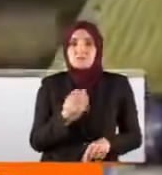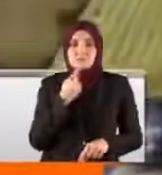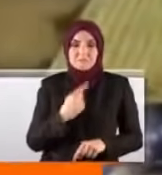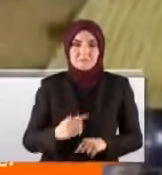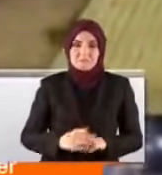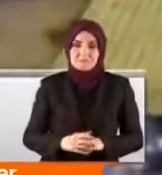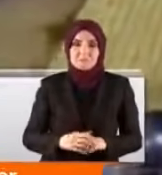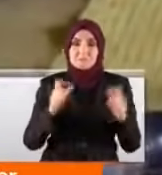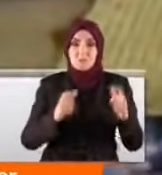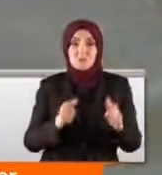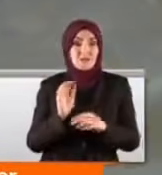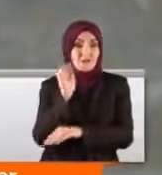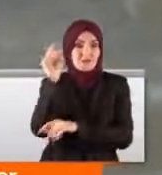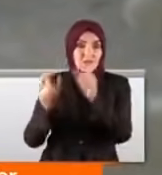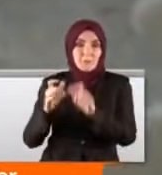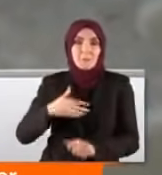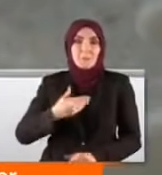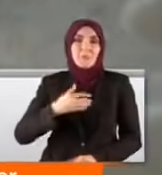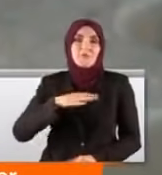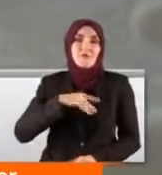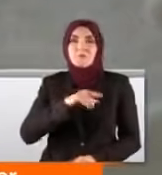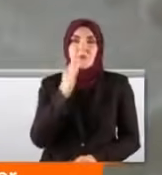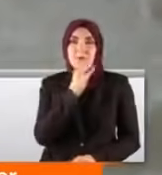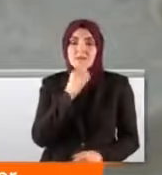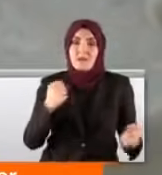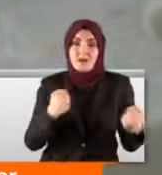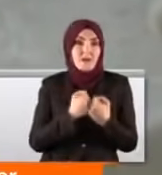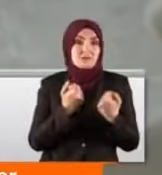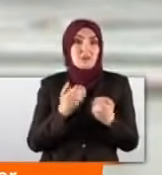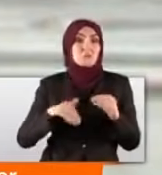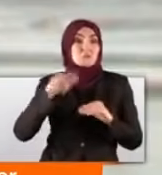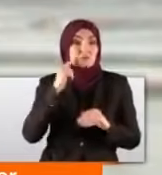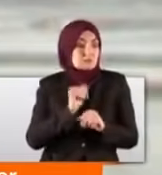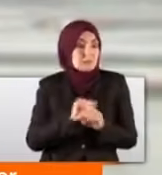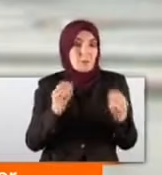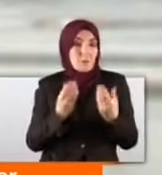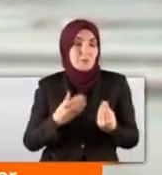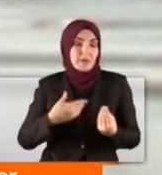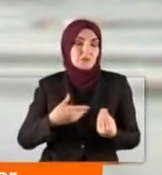tedirgin. Benzer bir kazanın çok daha ağır bir bilançoyla sonuçlanmasından endişe ediyorlar.